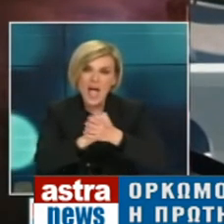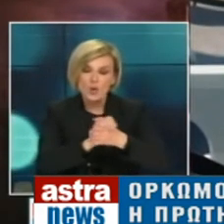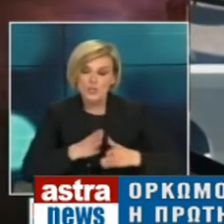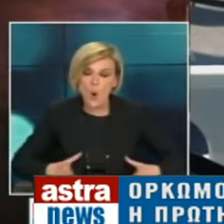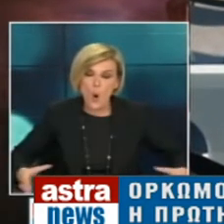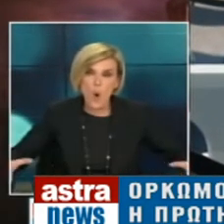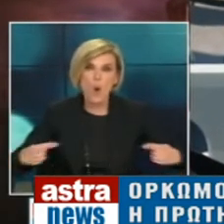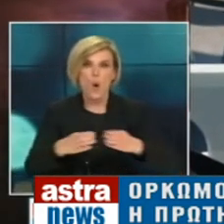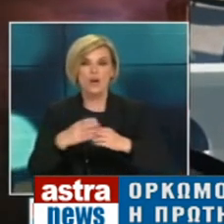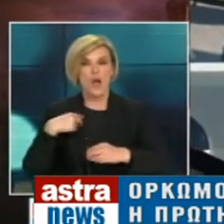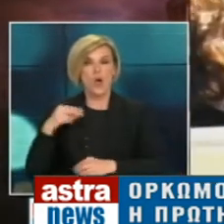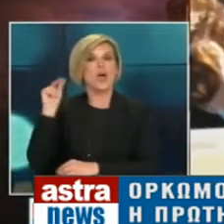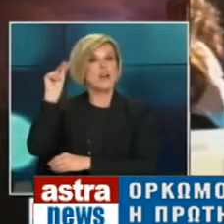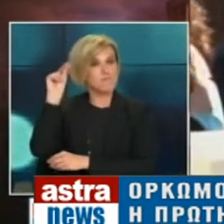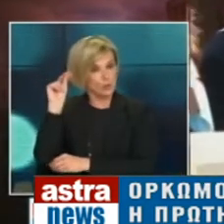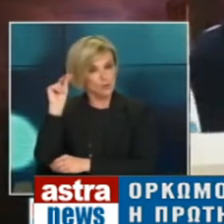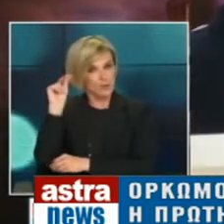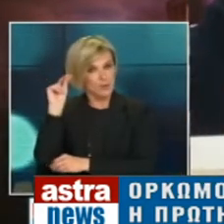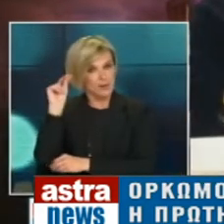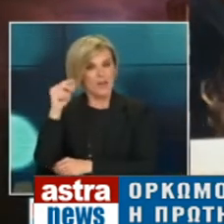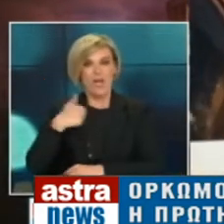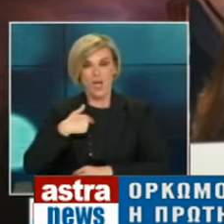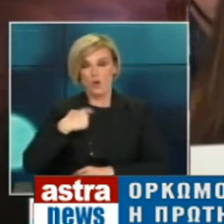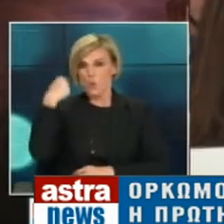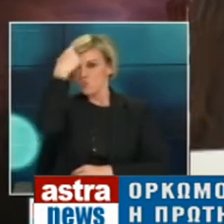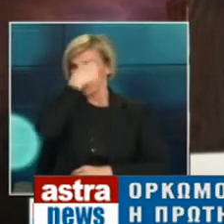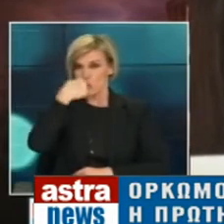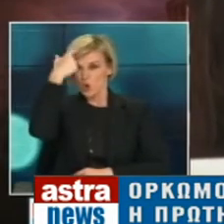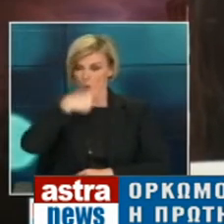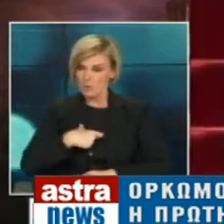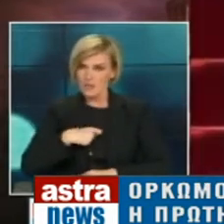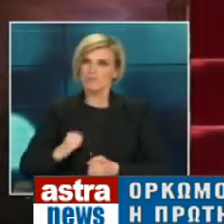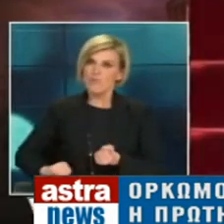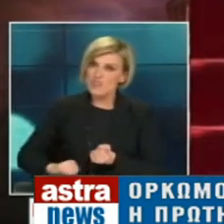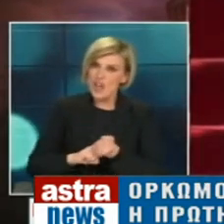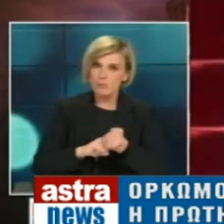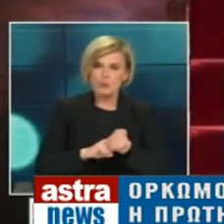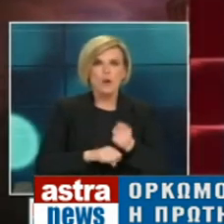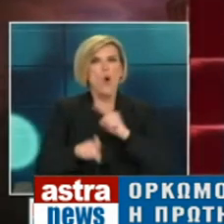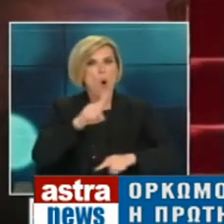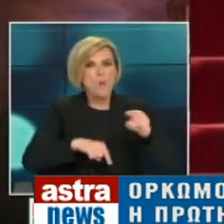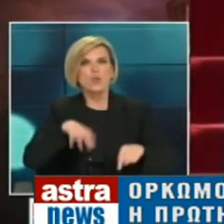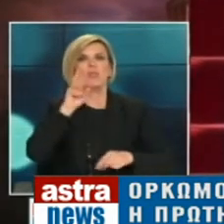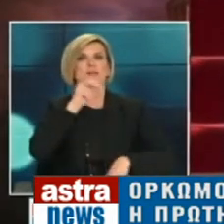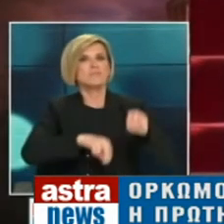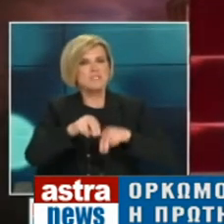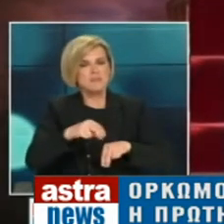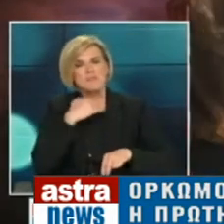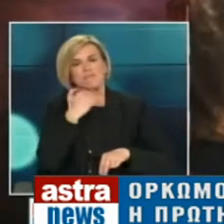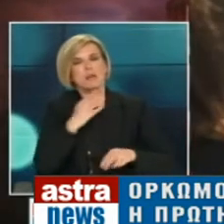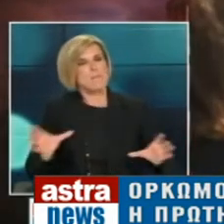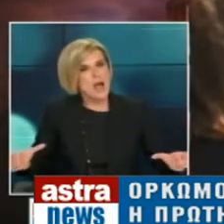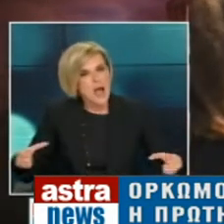Και σας υπόσχομαι ότι εγώ θα πολεμήσω για εκείνους που δεν με υποστήριξαν, αλλά και για εκείνους που με